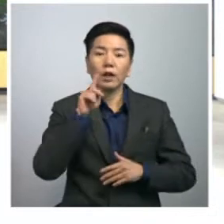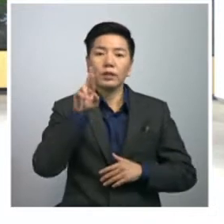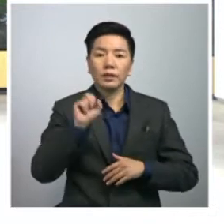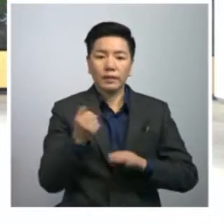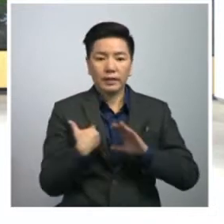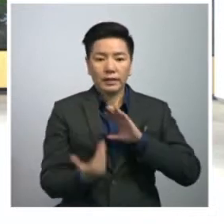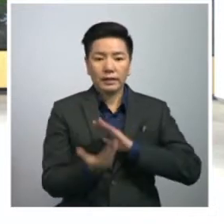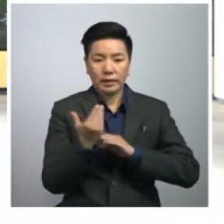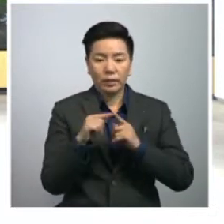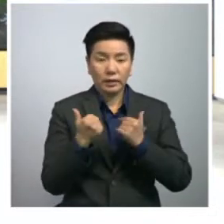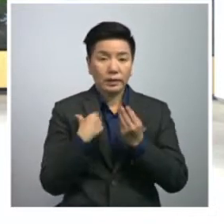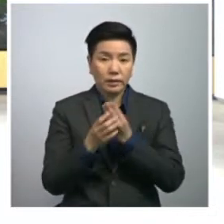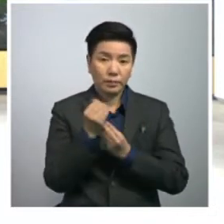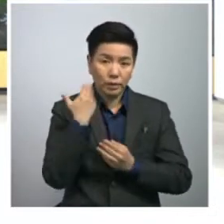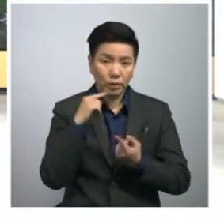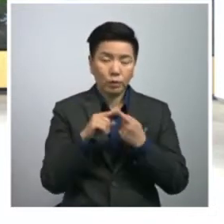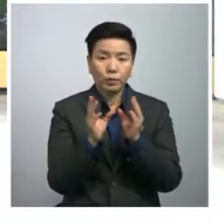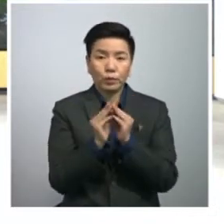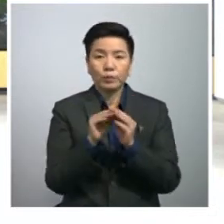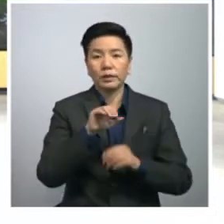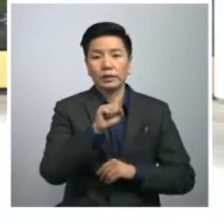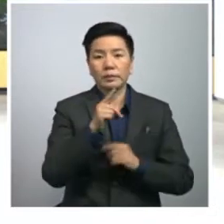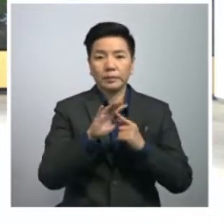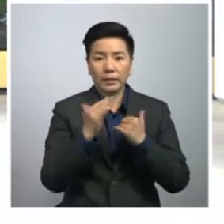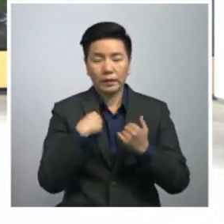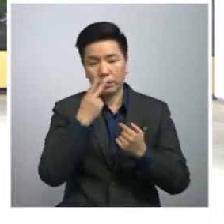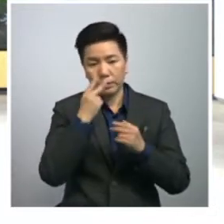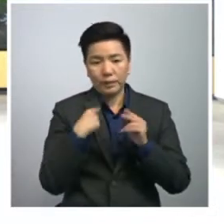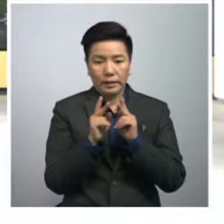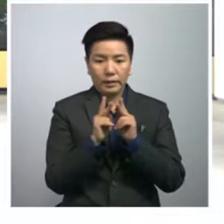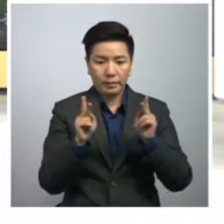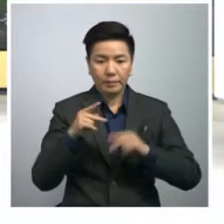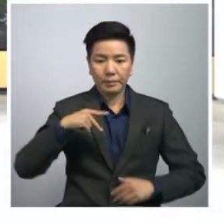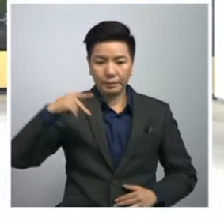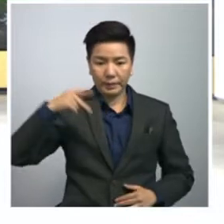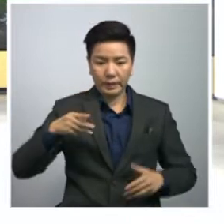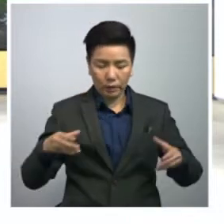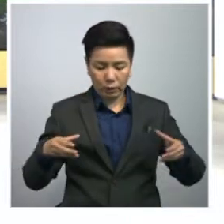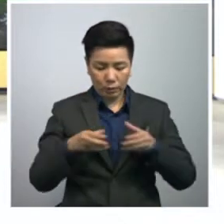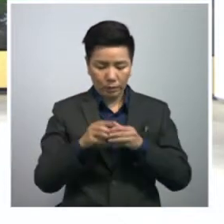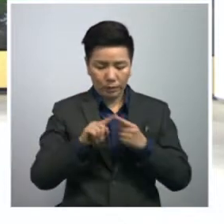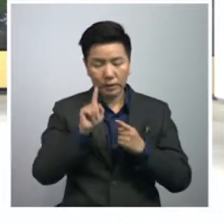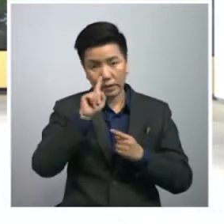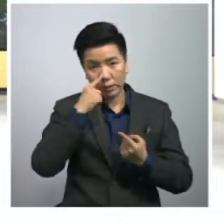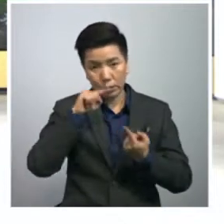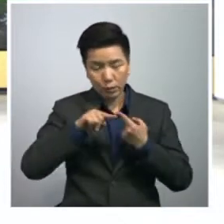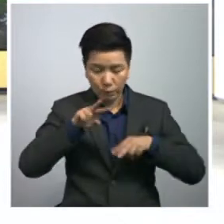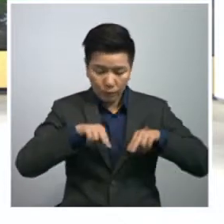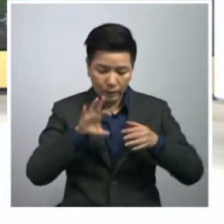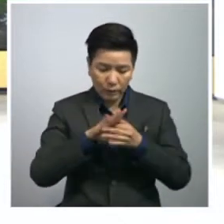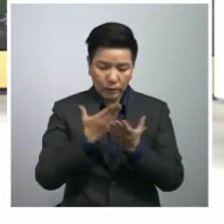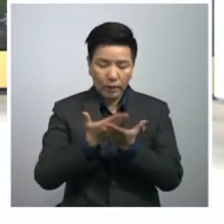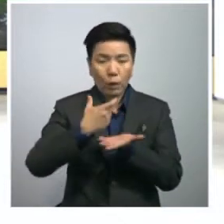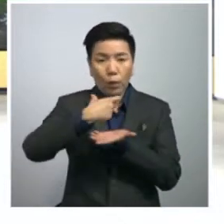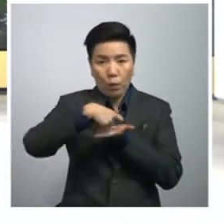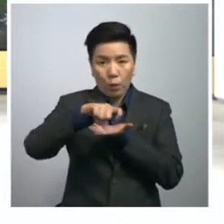คุณผู้ชมครับย้อนไปเมื่อสัปดาห์ก่อนการประชุมสภาผู้แทนราษฎรได้มีการตั้งคณะกรรมการวิสามัญขึ้นมา1คณะจะไปพิจารณาประเด็นการโอนงบประมา